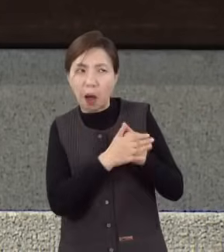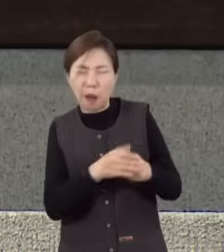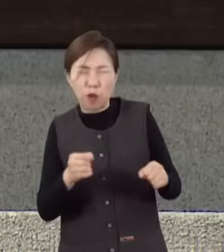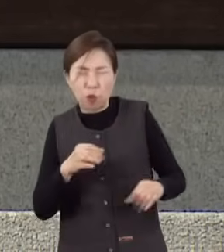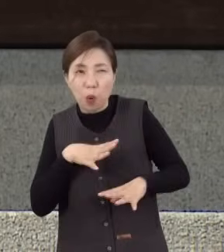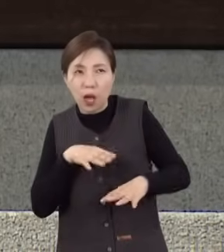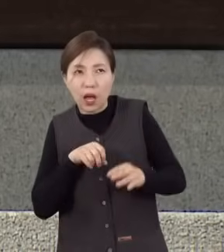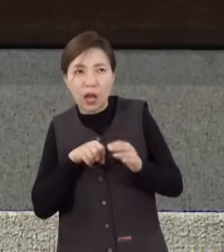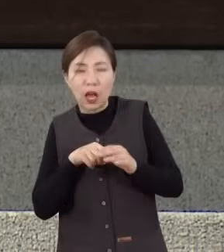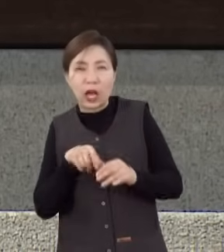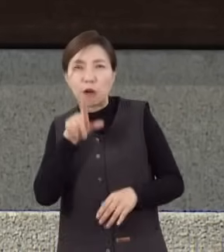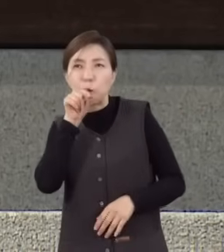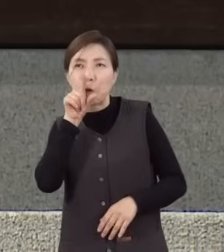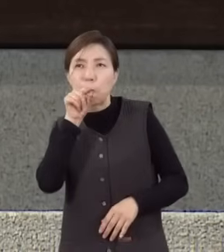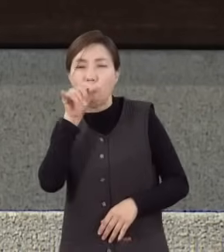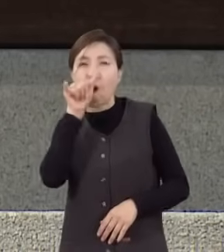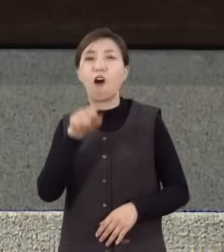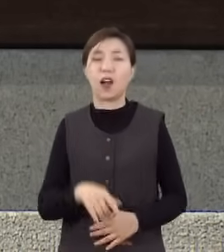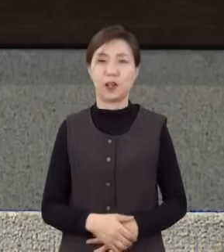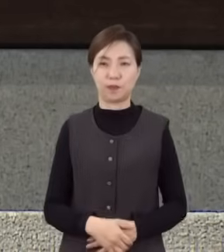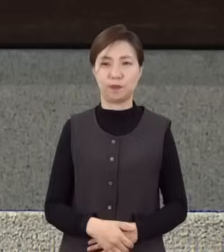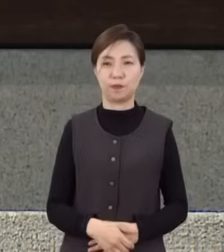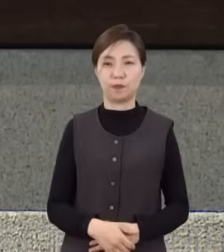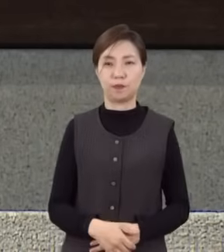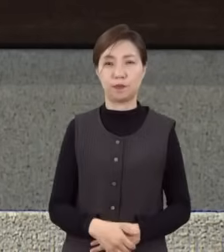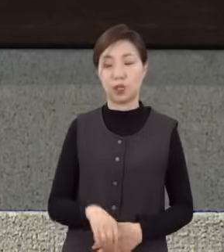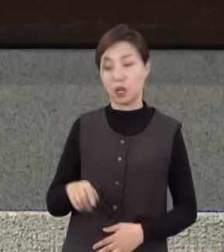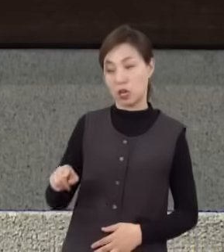미래 세상에, 머나먼 미래 세상에